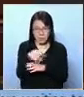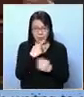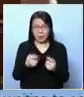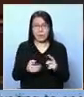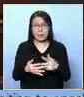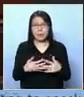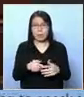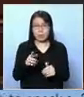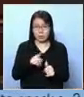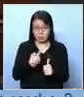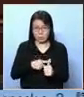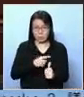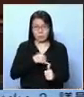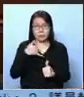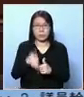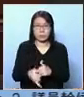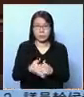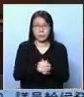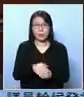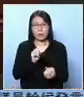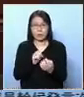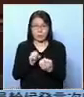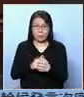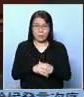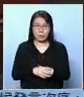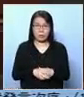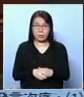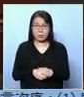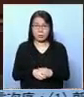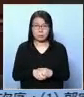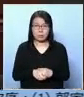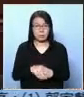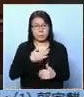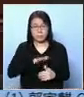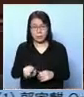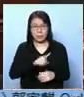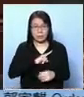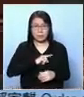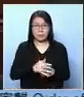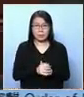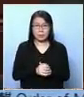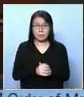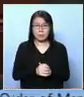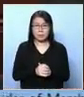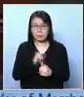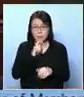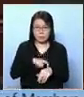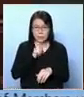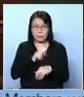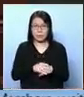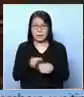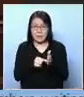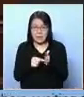我第一个会企前嚟同你嘅理论。哪怕你系想间唔中食个